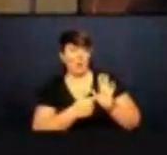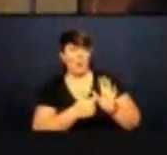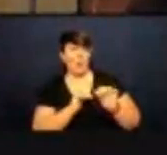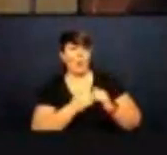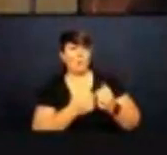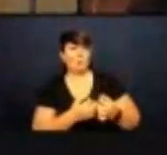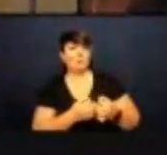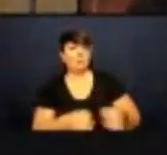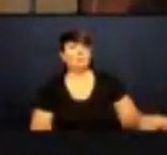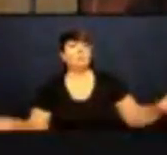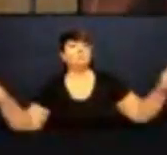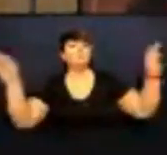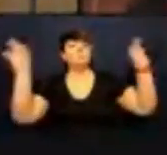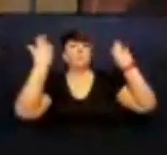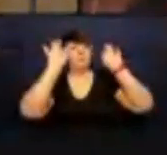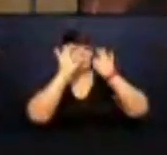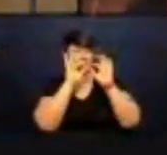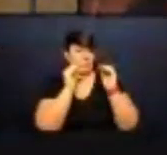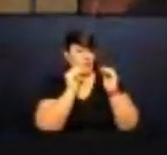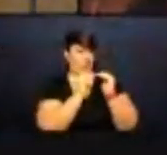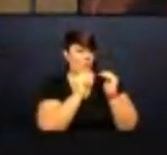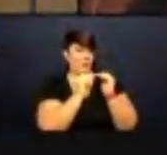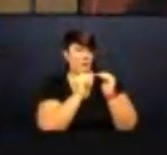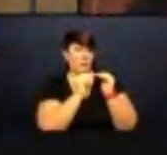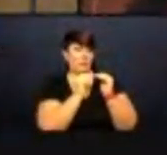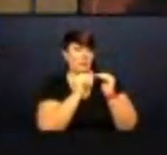ya hali ambayo